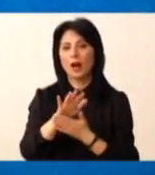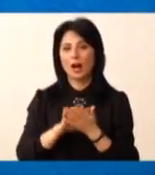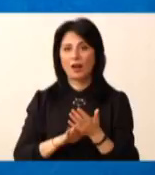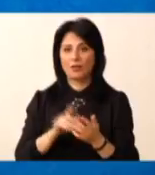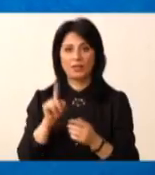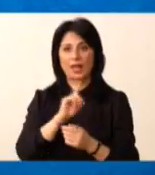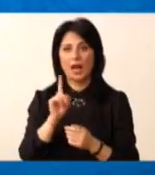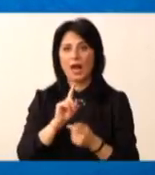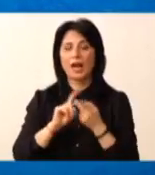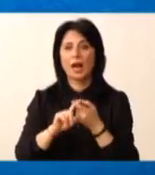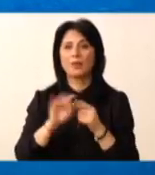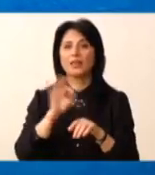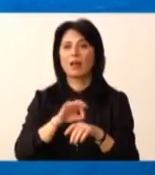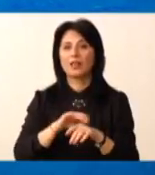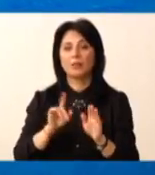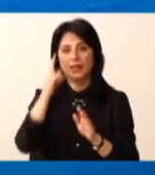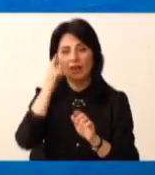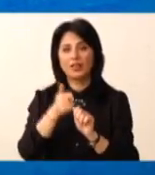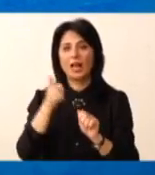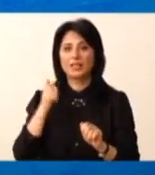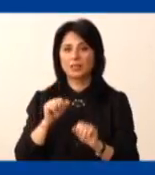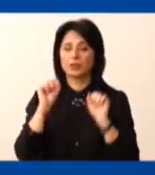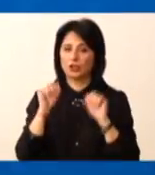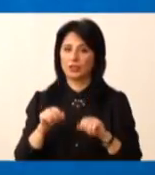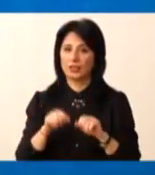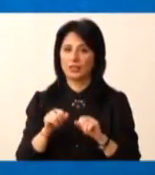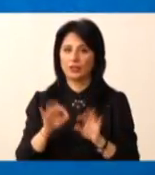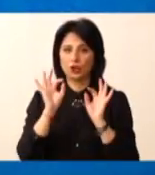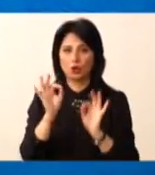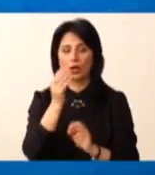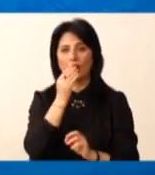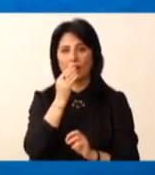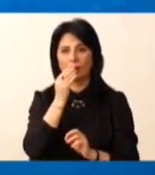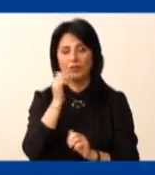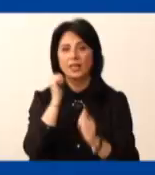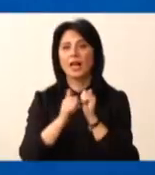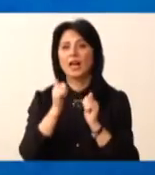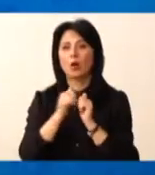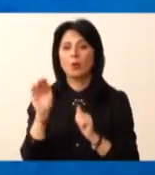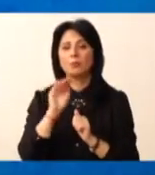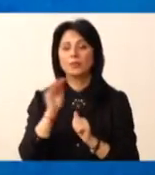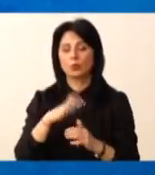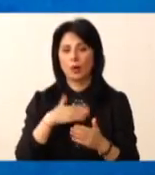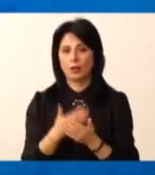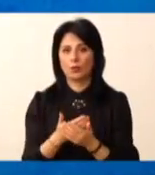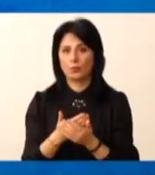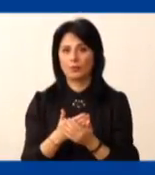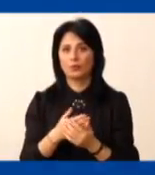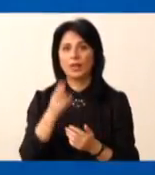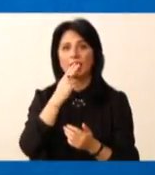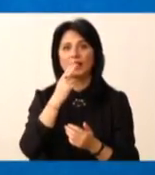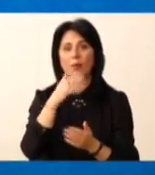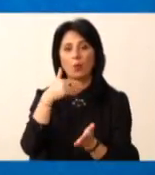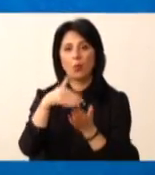და არა გადამდებ დაავადებათა თავიდან აცილება შესაძლებელია. სწორი კვებით, რეგულარული ფიზიკური აქტივობით,